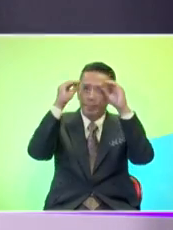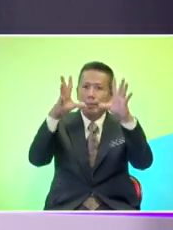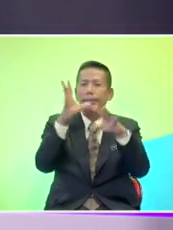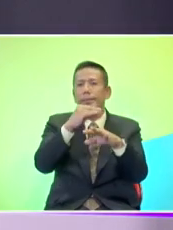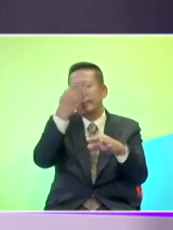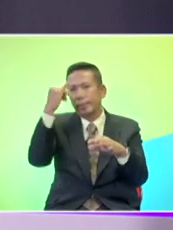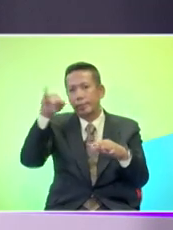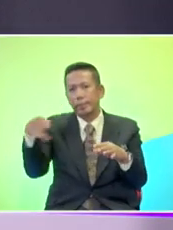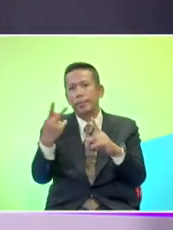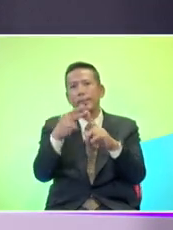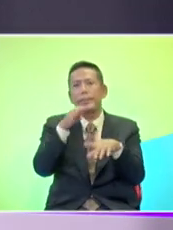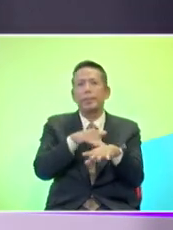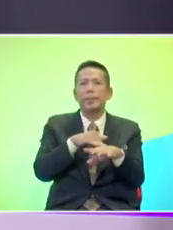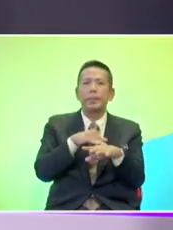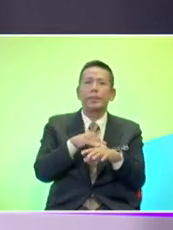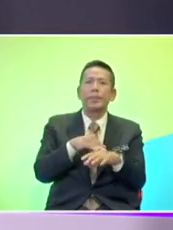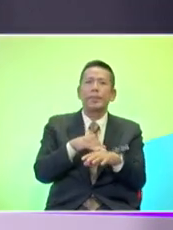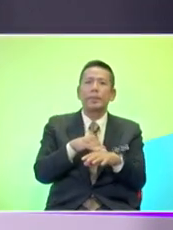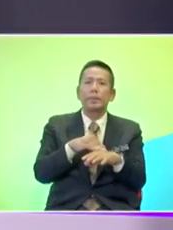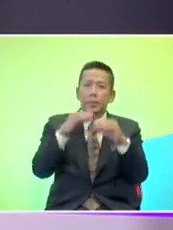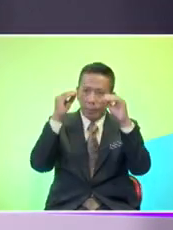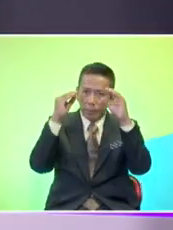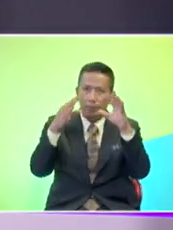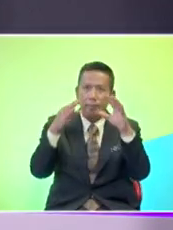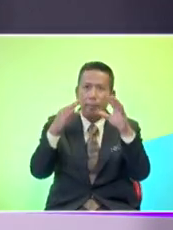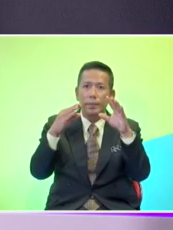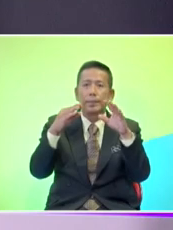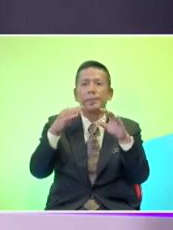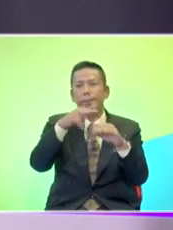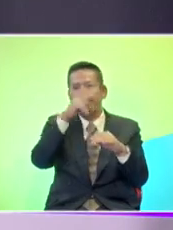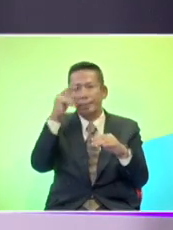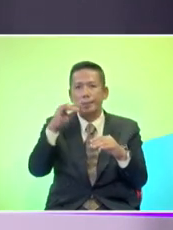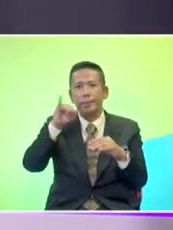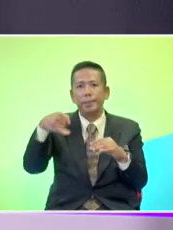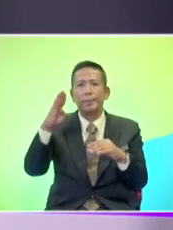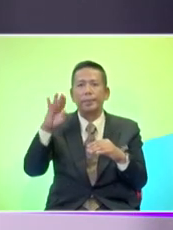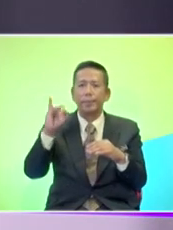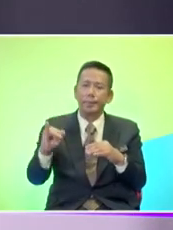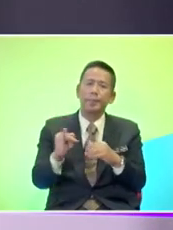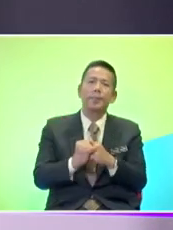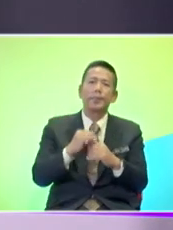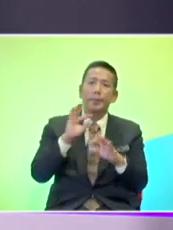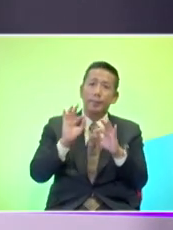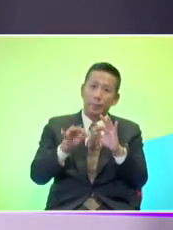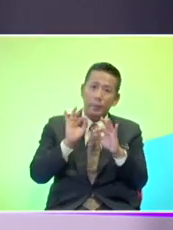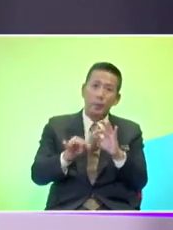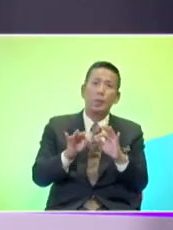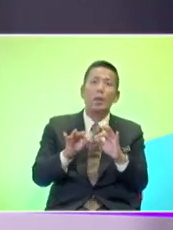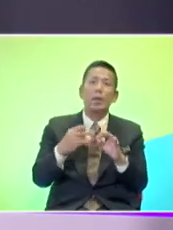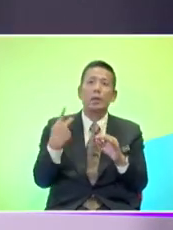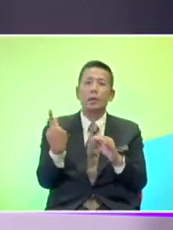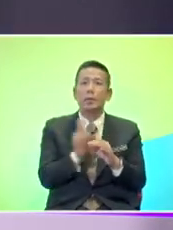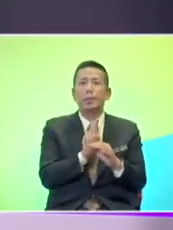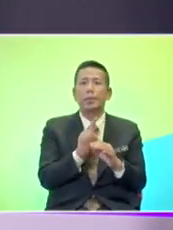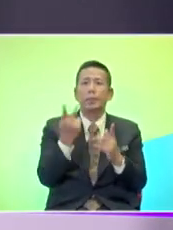juga kepada Chevy si Aceh gua Nazri selaku juru bahasa isyarat